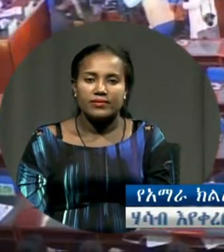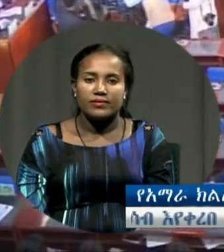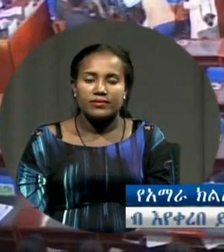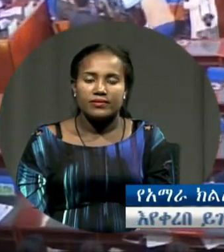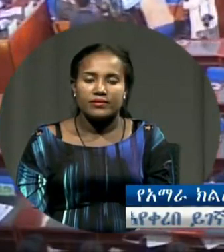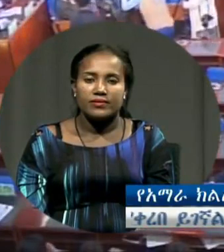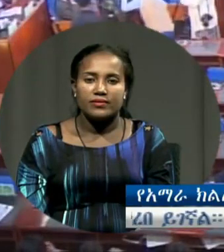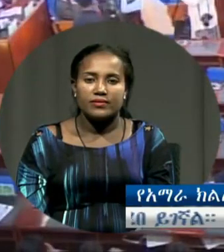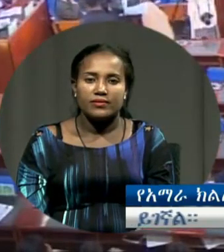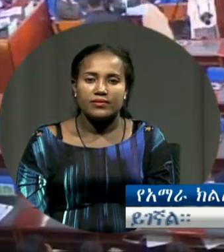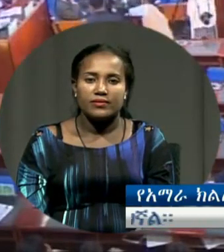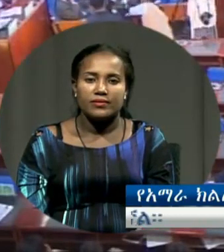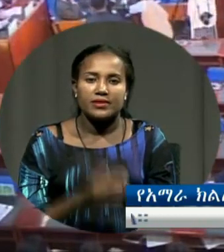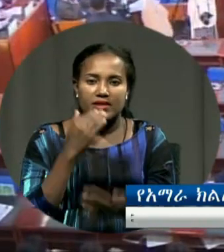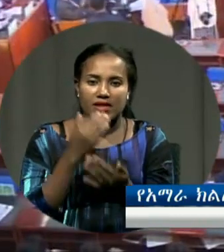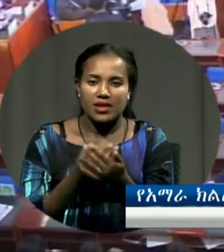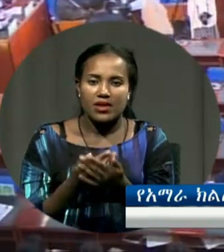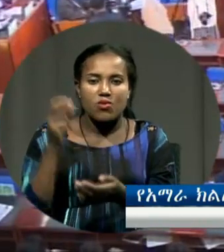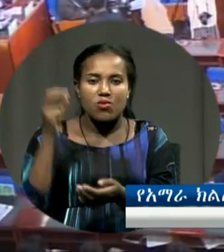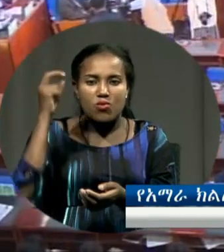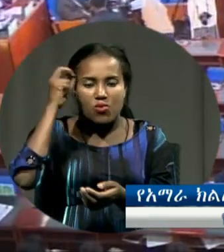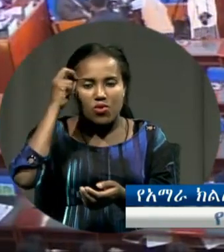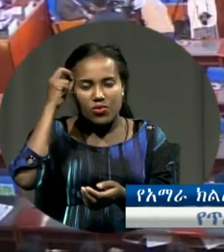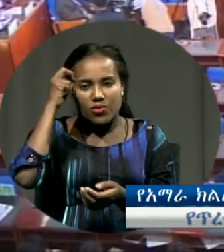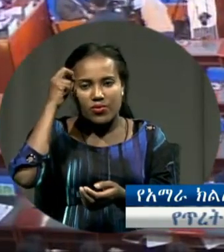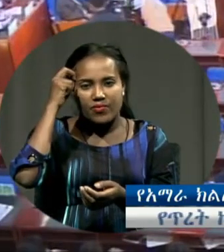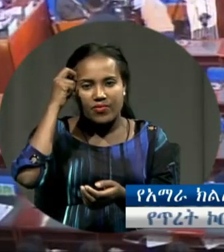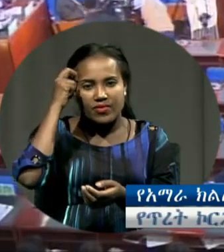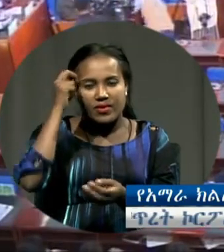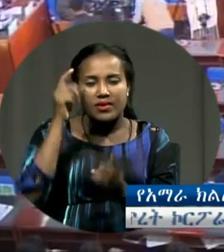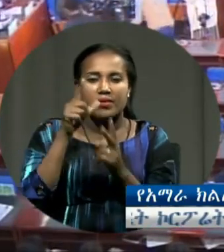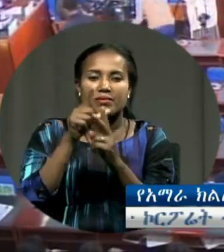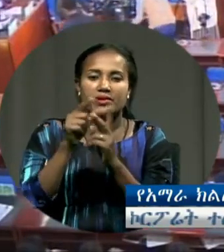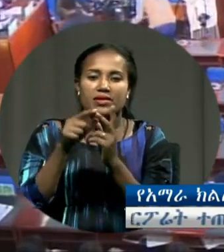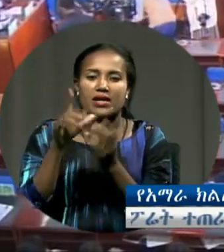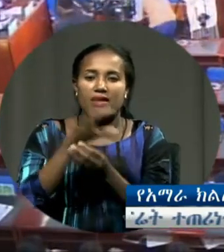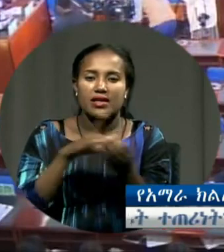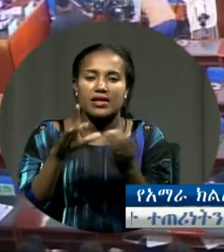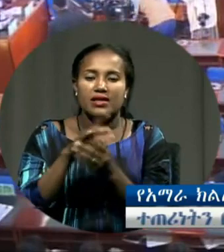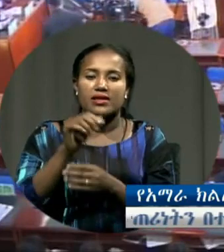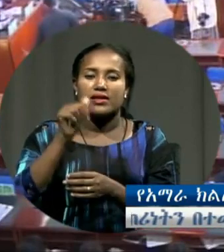አመሰግናለሁ። ወርቁ ከውጫ ክልል እስቴ 3